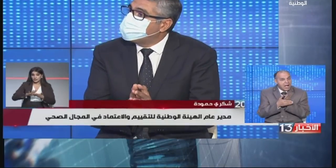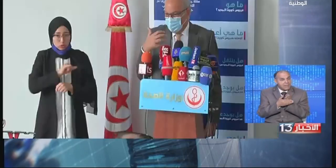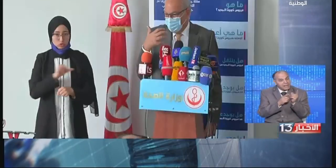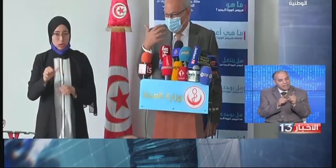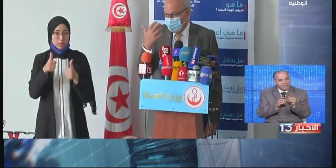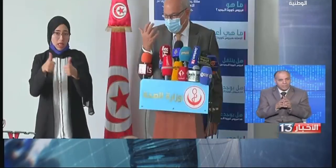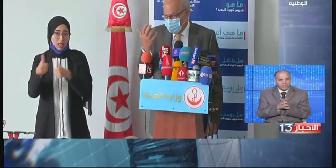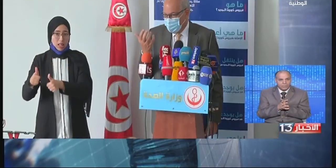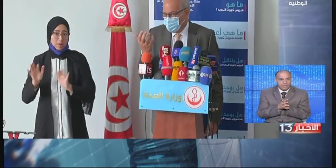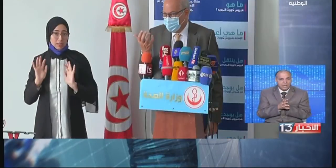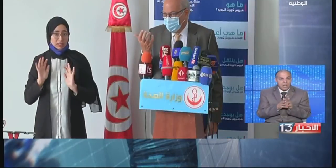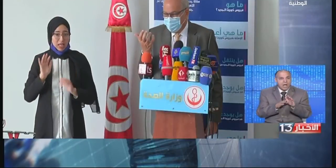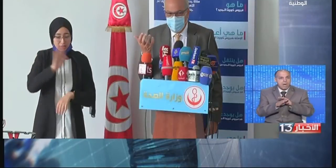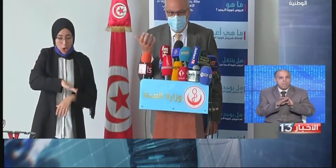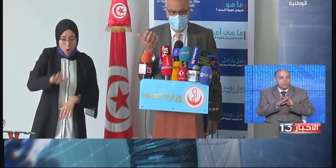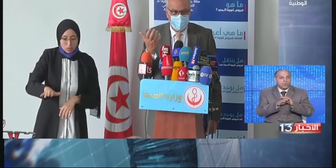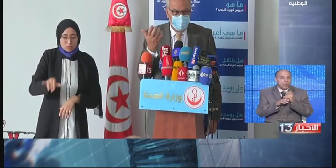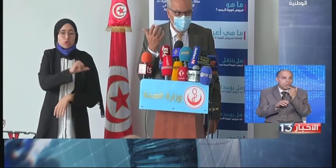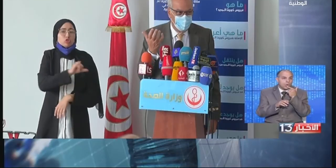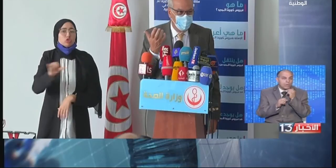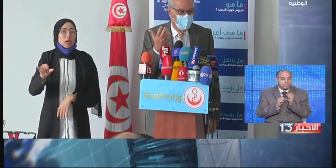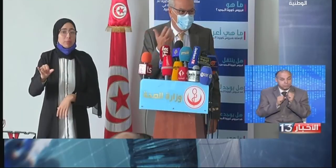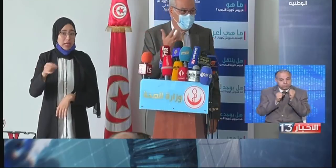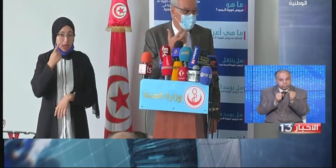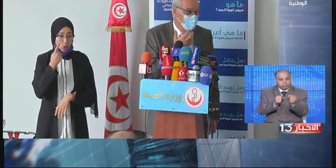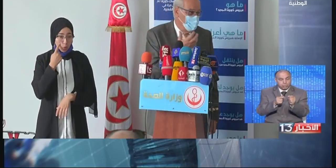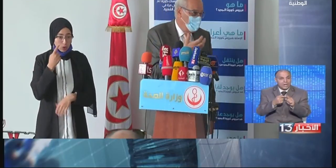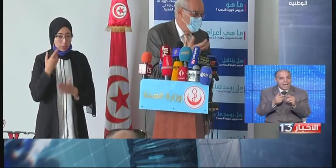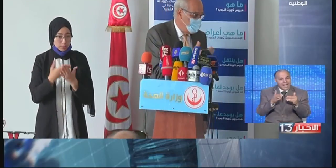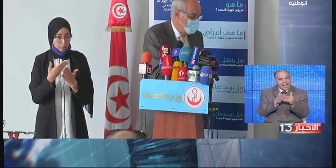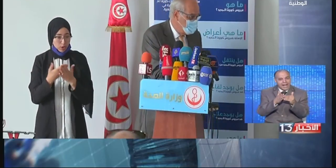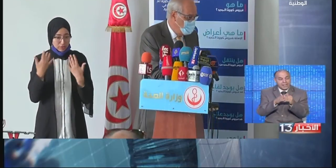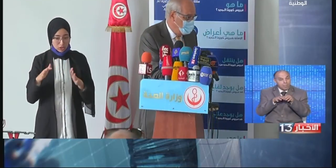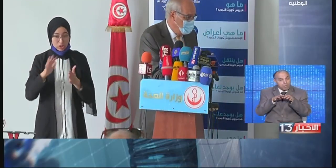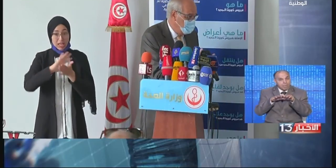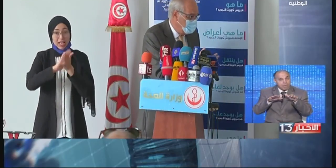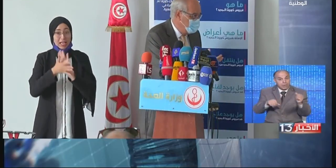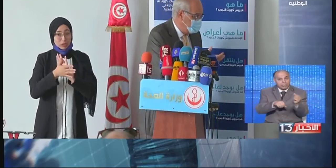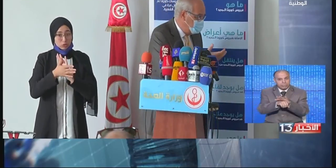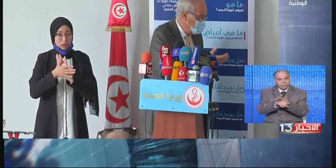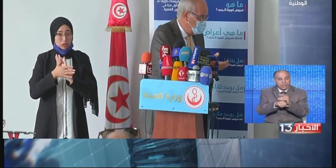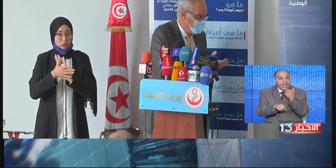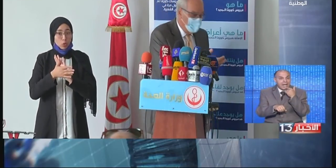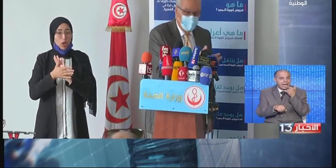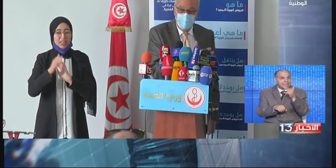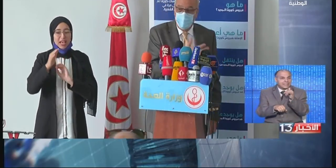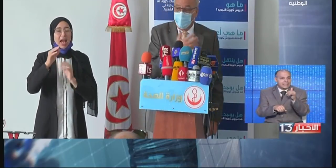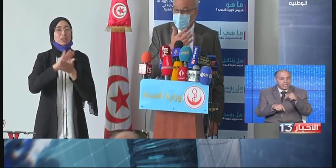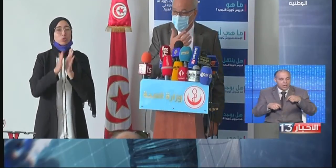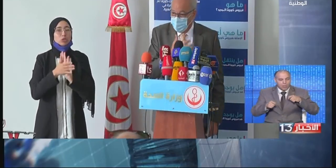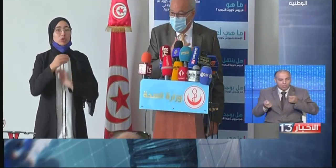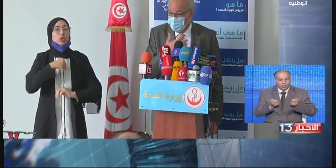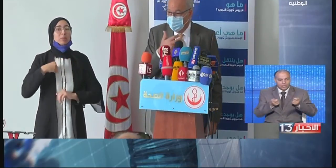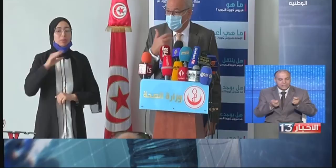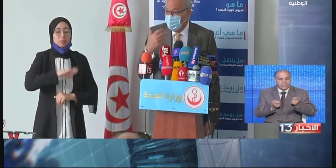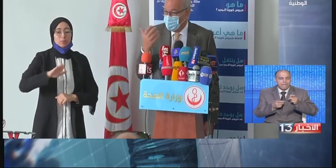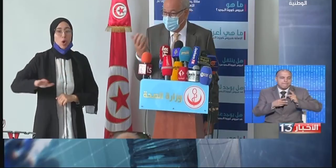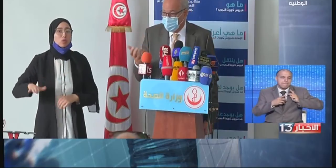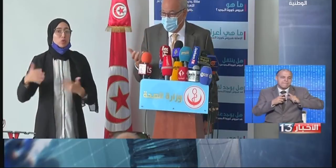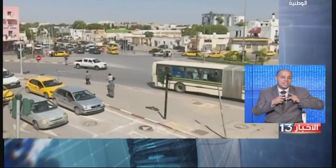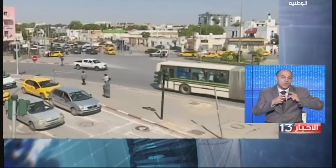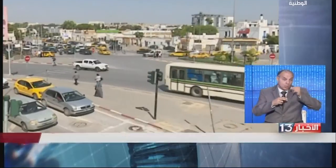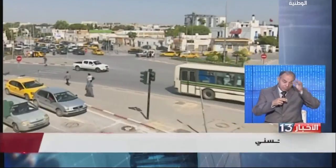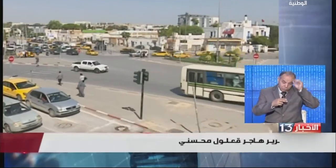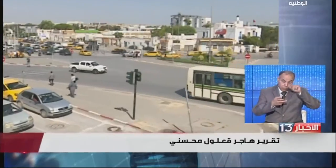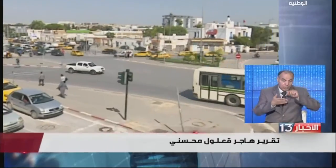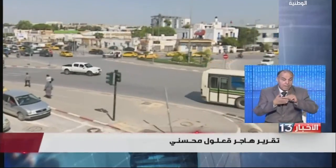وفي سياق متصل الجهود المبذوله للحد من انتشار الوباء افاد الهاشم الوزير مدير معهد باستور تونس اليوم